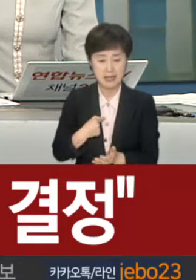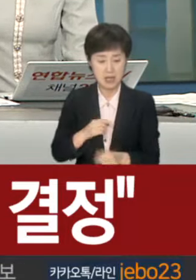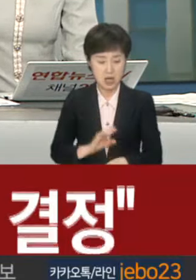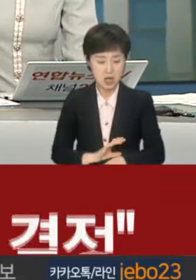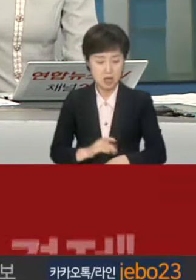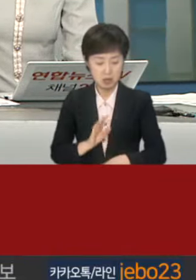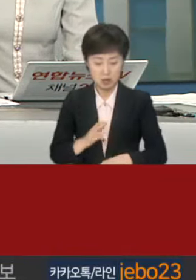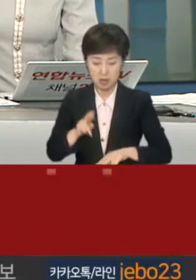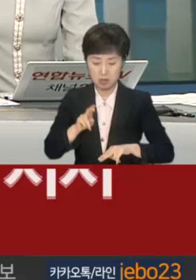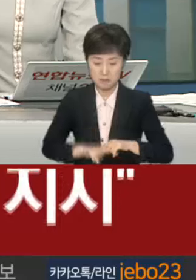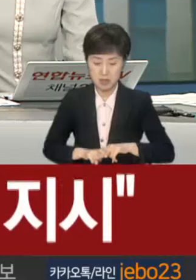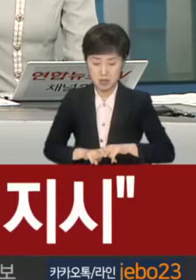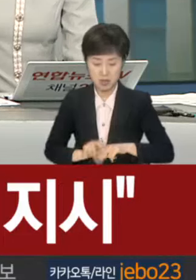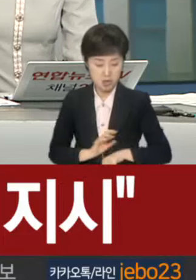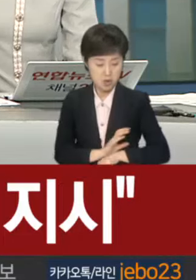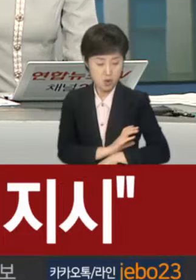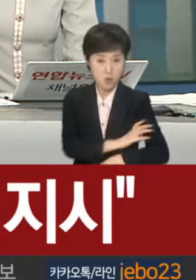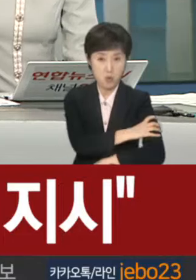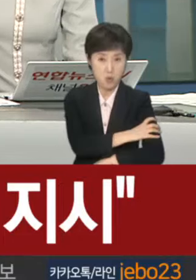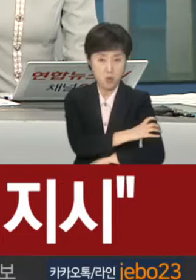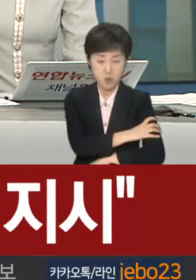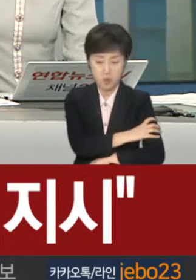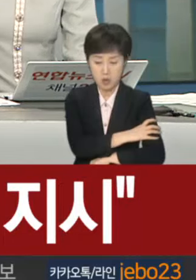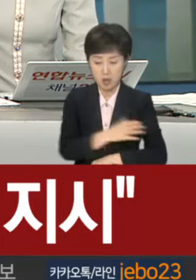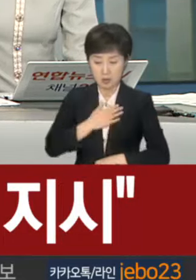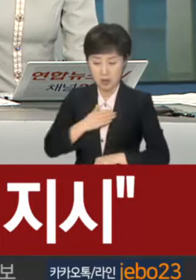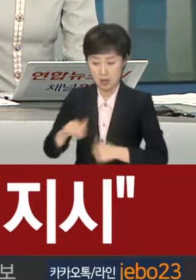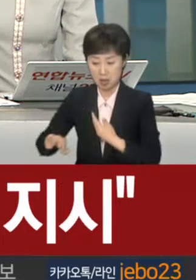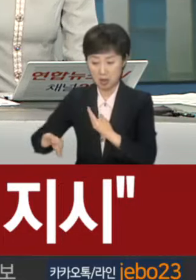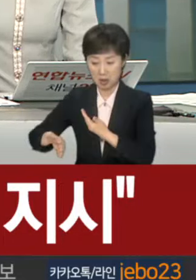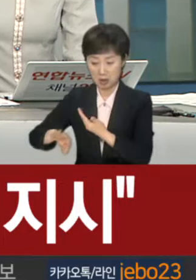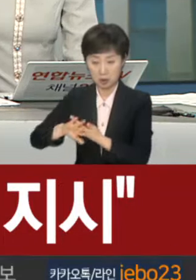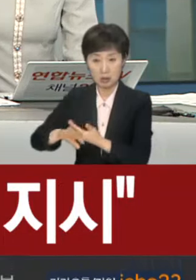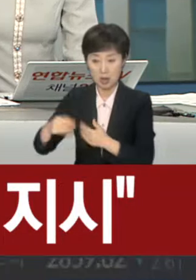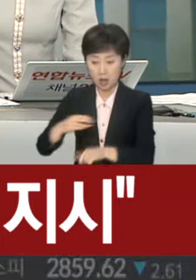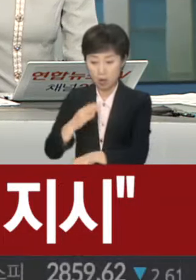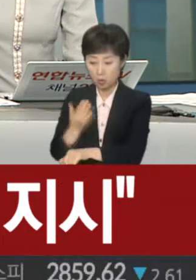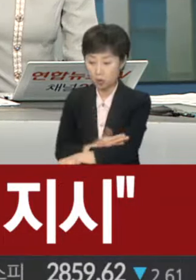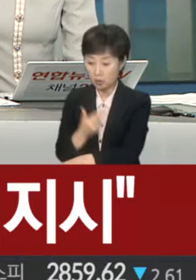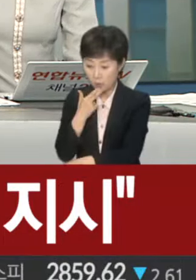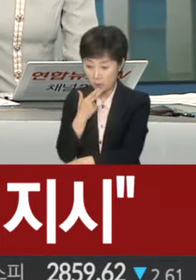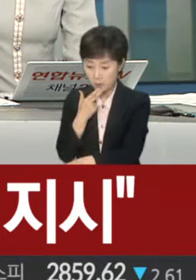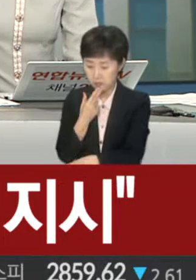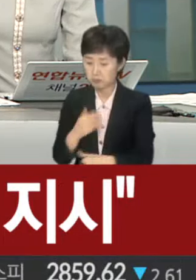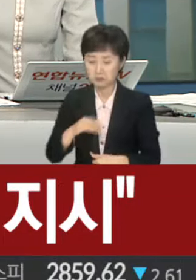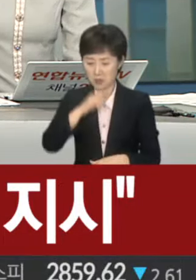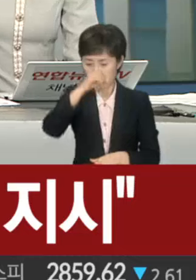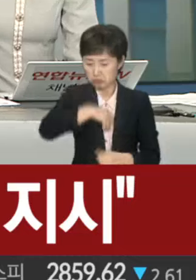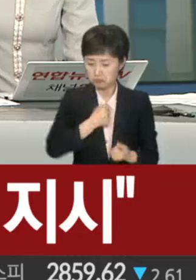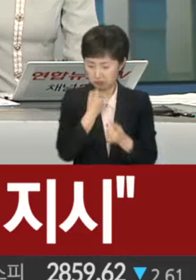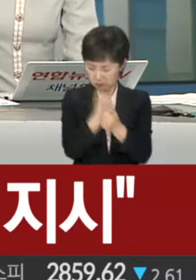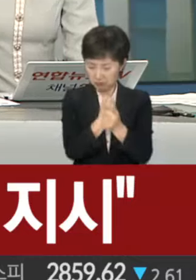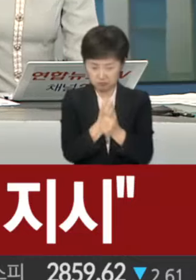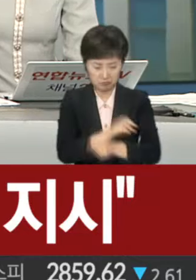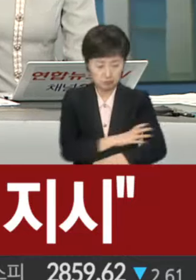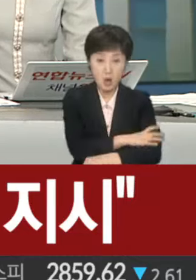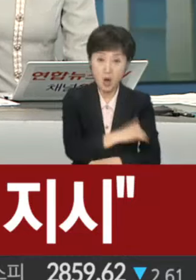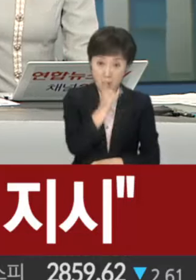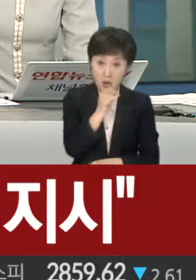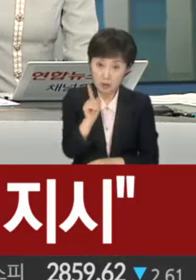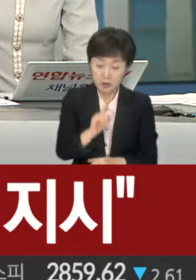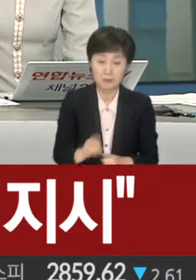월권 행위는 내가 할 수 있는 거를 아닌 걸 했지만 직권남용이라는 거는 작동권이 없었기 때문에 아예 직권남용에 해당이 안 된다고 본